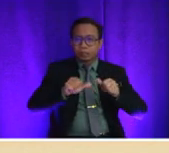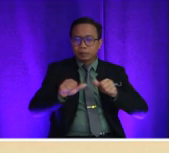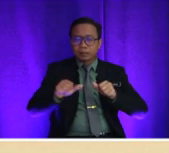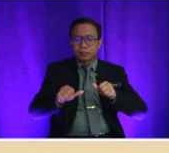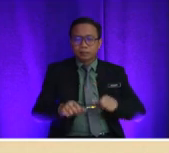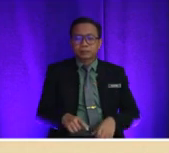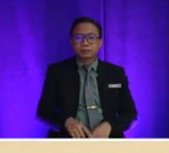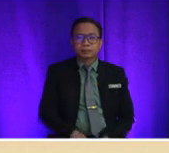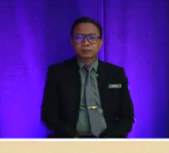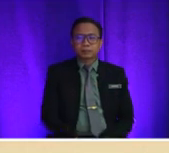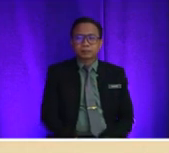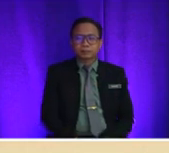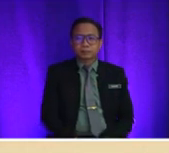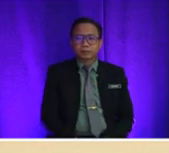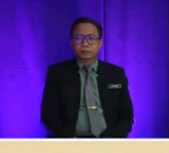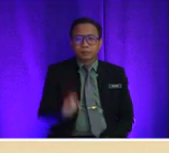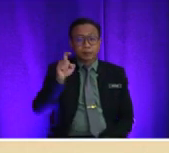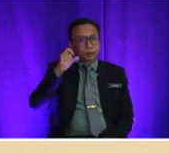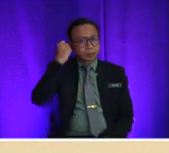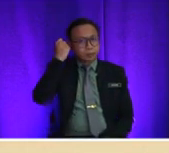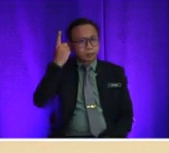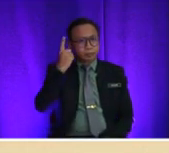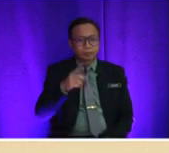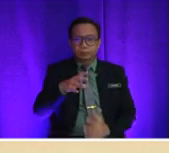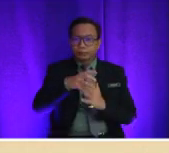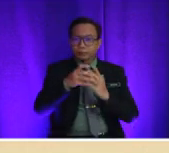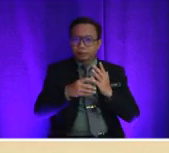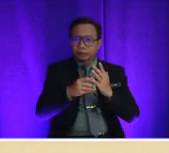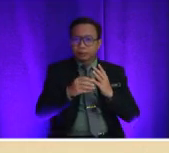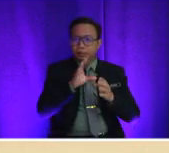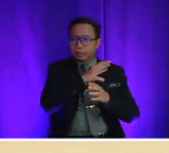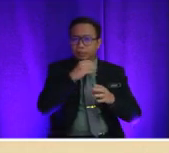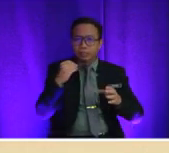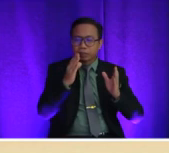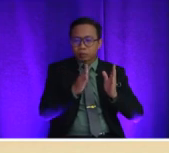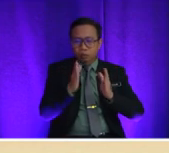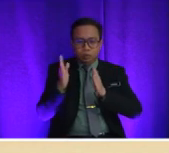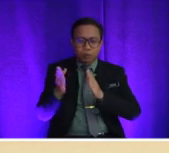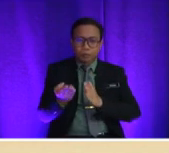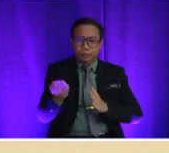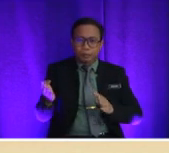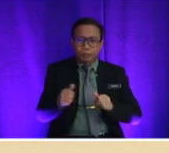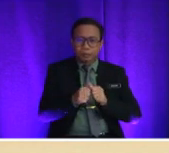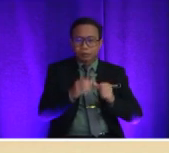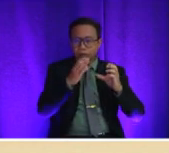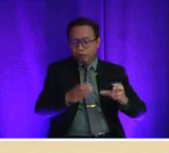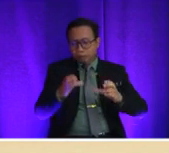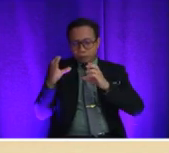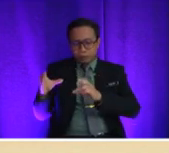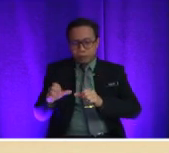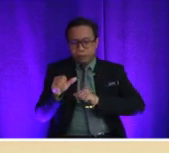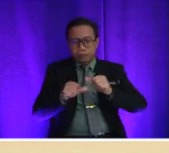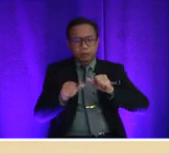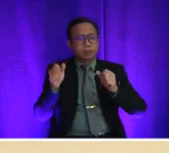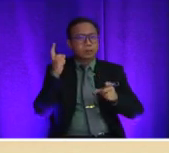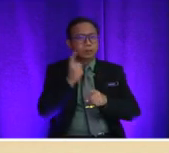tafsiran maka dia mesti paham Oke pilih dan Pak dan jelaskan bahan tersebut yang betul dengan